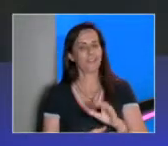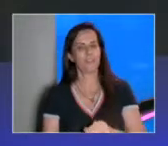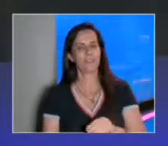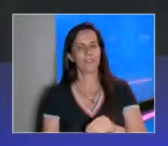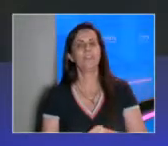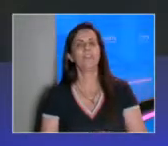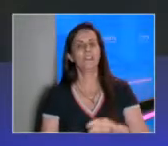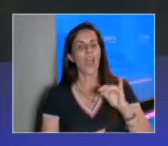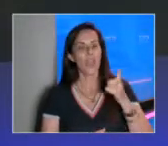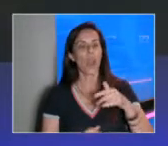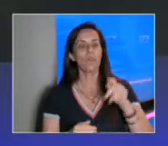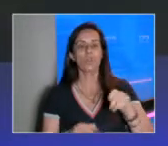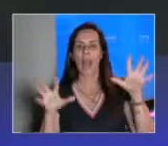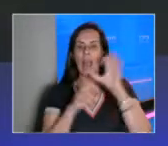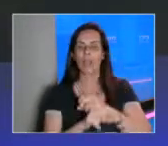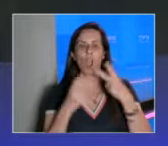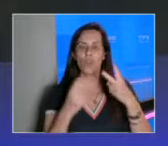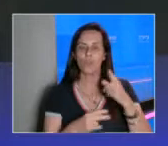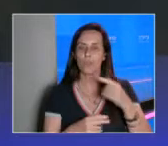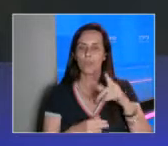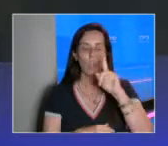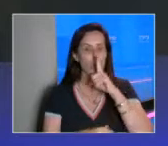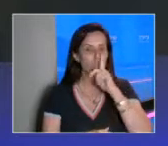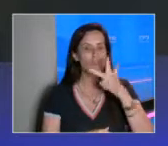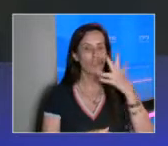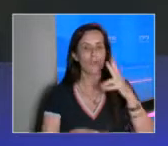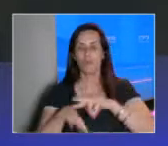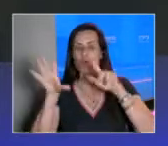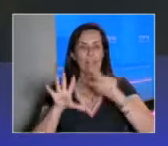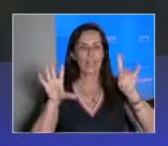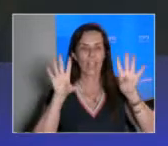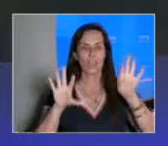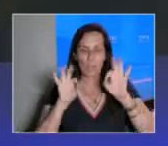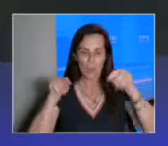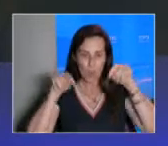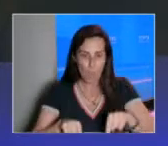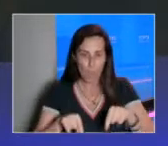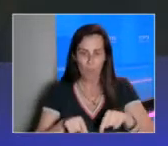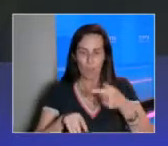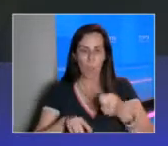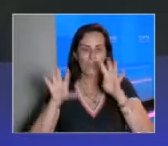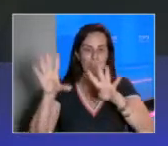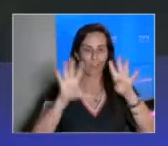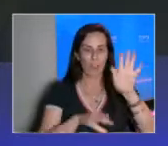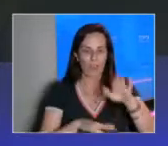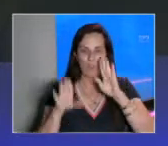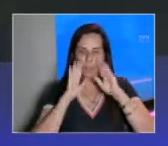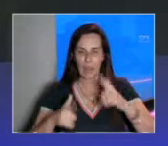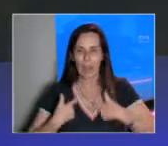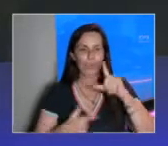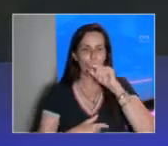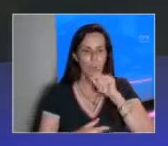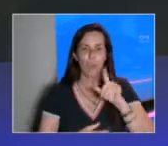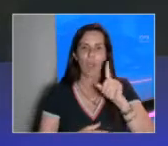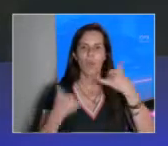נדב, תודה רבה. נכון, משכן לילה חשוב לראות כל פעם, בראשון, שלישי וחמישי, בין 8-9, ממש כאן, באפיק 99, וגם בפייסבוק לייב